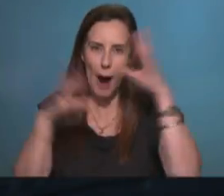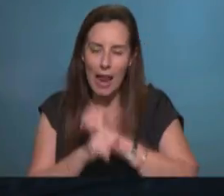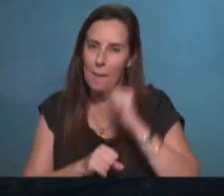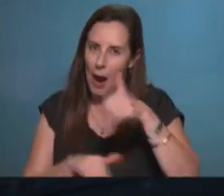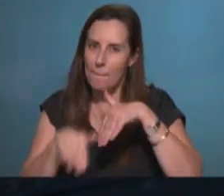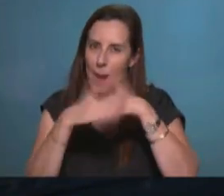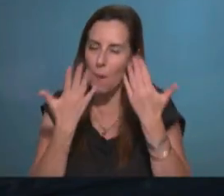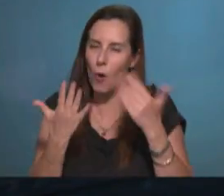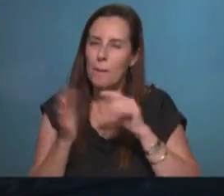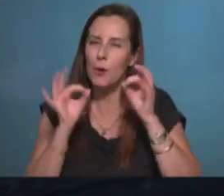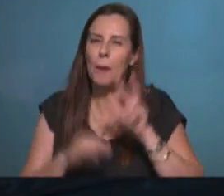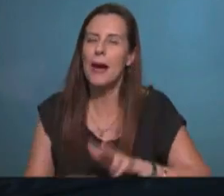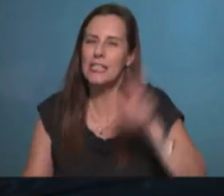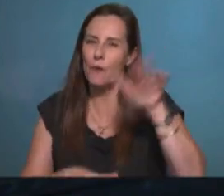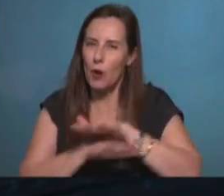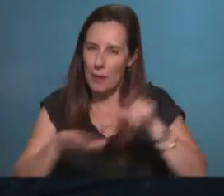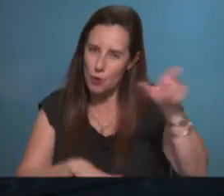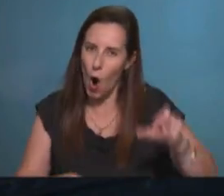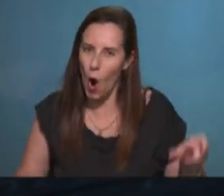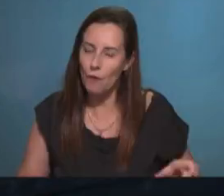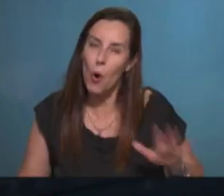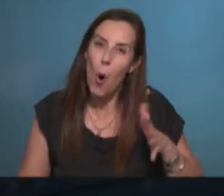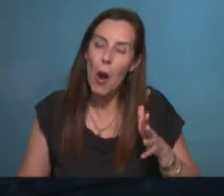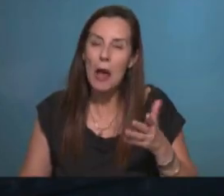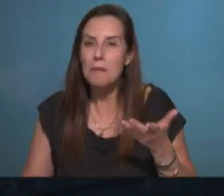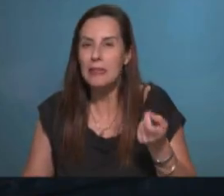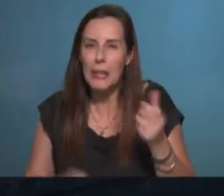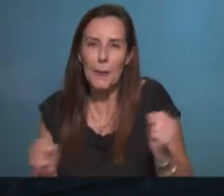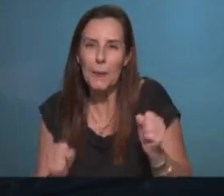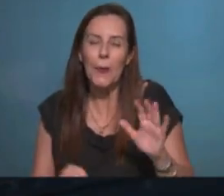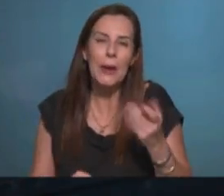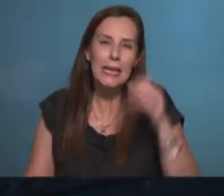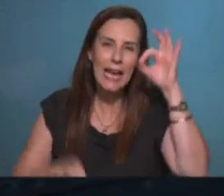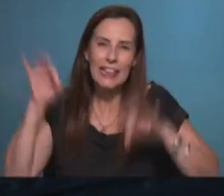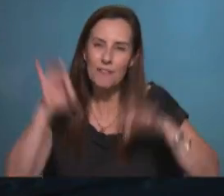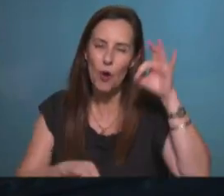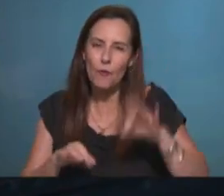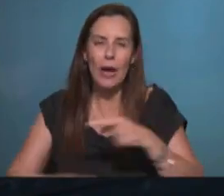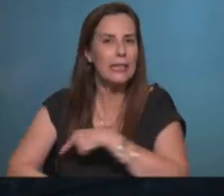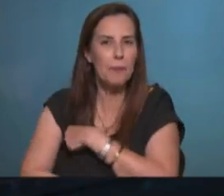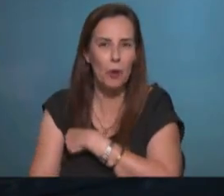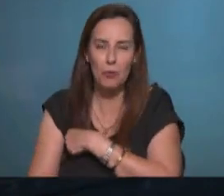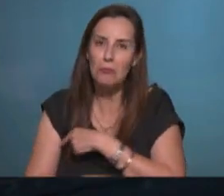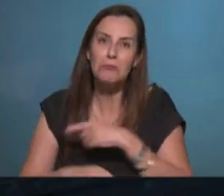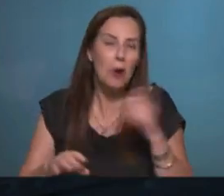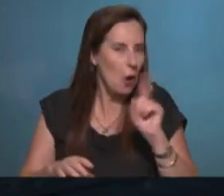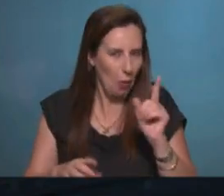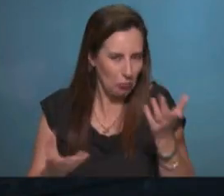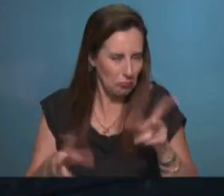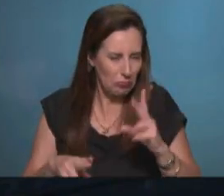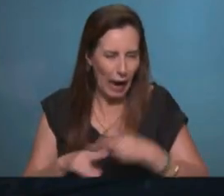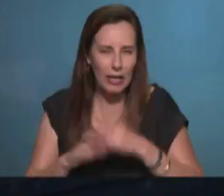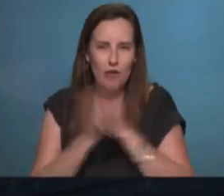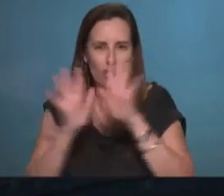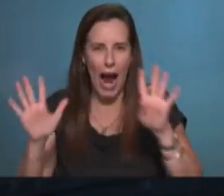בבוקר, בעיקר בצפון ולאורך מישור חוף, יכול להיות מעט סגרירי, אולי מעט טפטופים, טמפרטורות לא שונות מהרגיל, 19